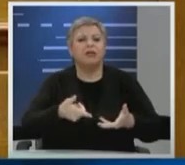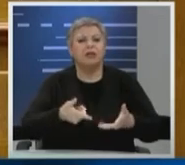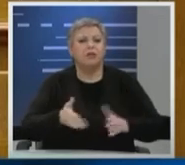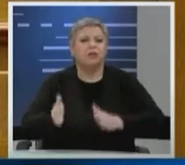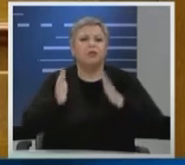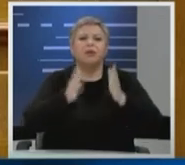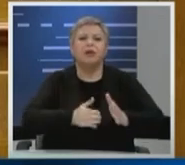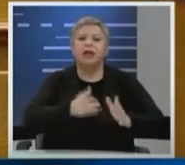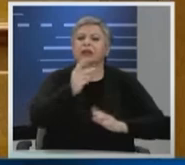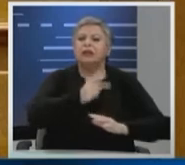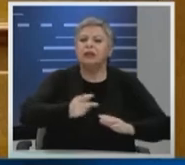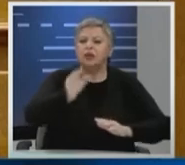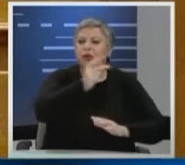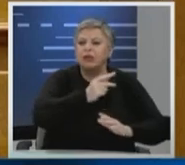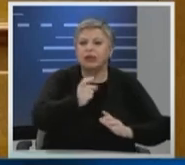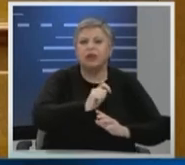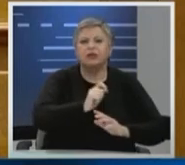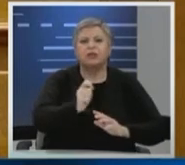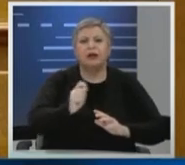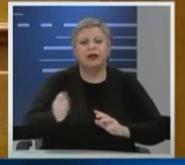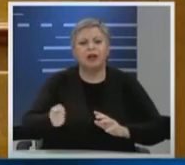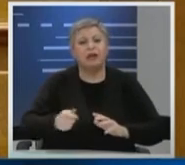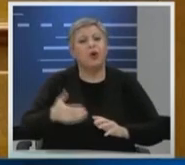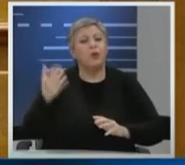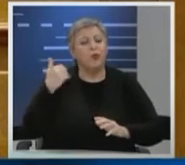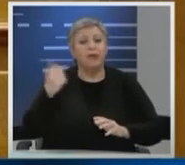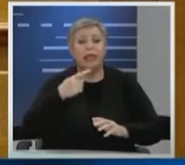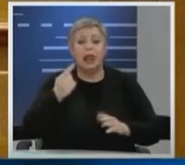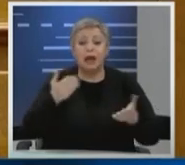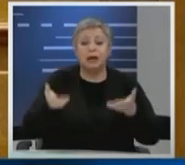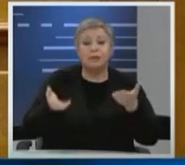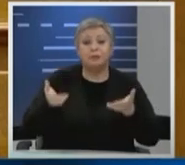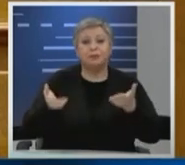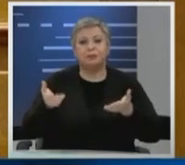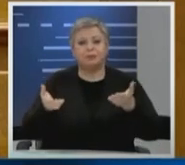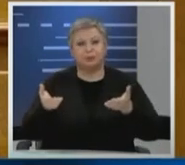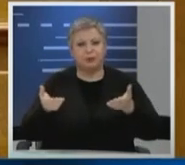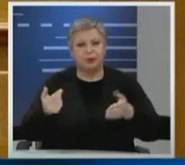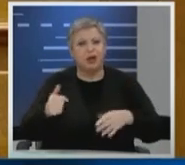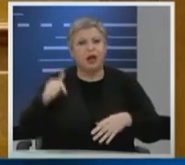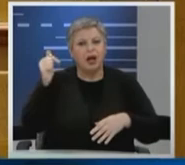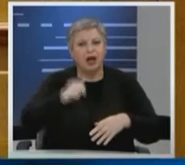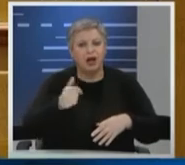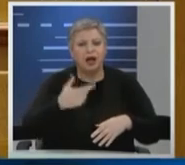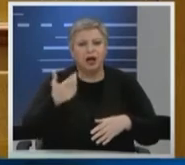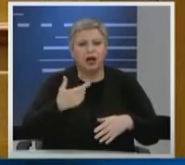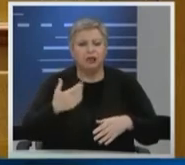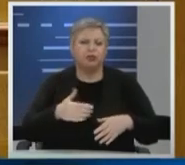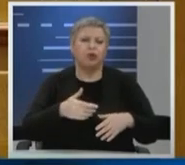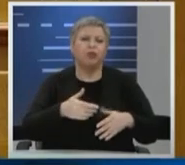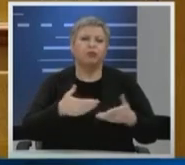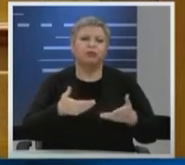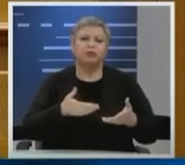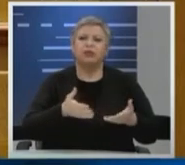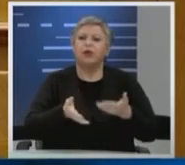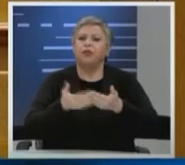σειράς κοινωνικών παρεμβάσεων, αντίμετρα τα λέγατε, ύψους 1,7 δισεκατομμύριων ευρώ. Παρεμβάσεις οι